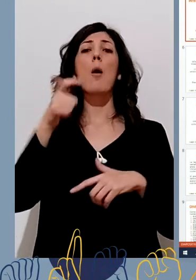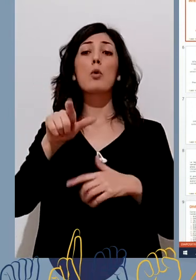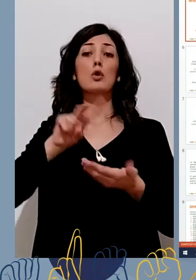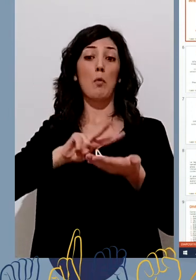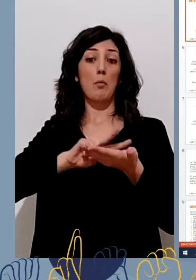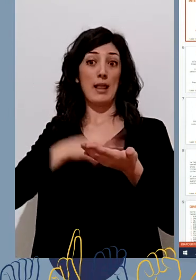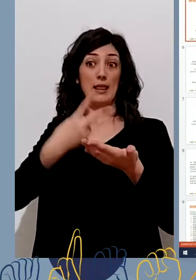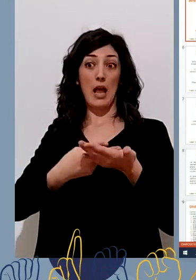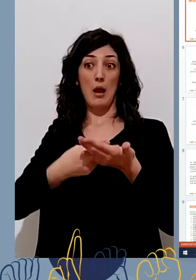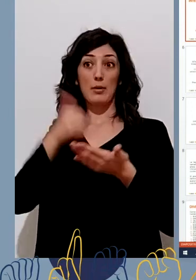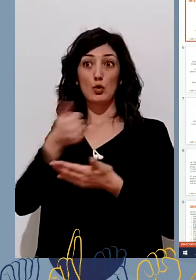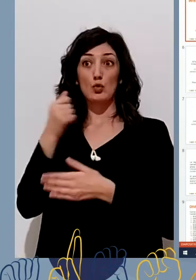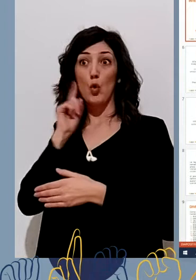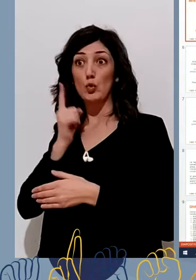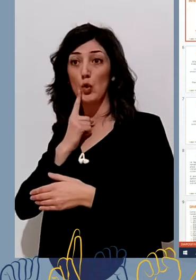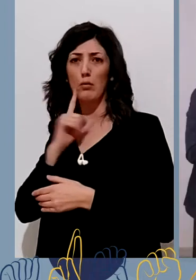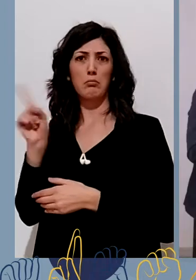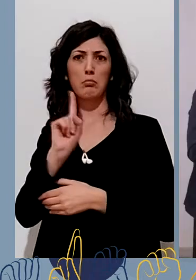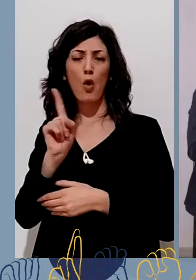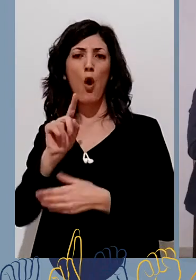persona udente, per esempio un capo ufficio che deve parlare